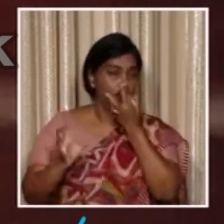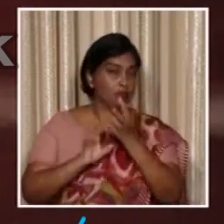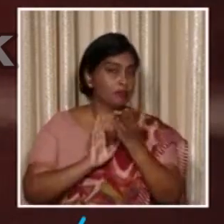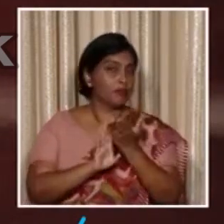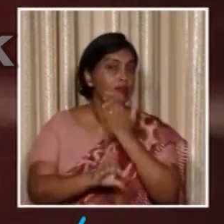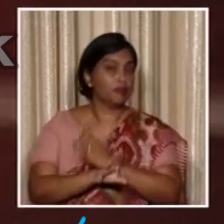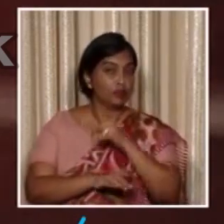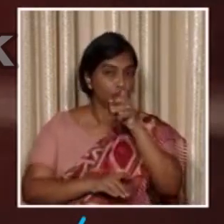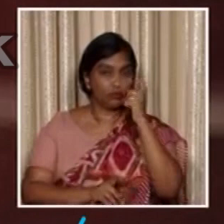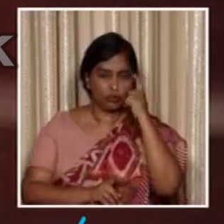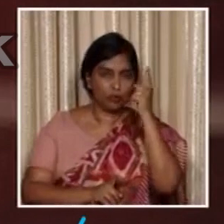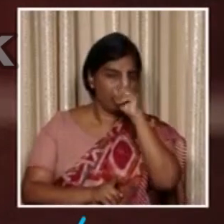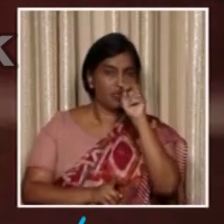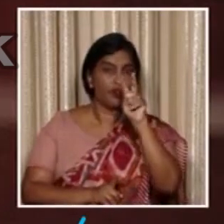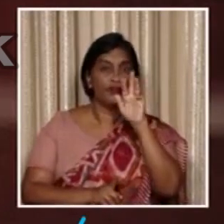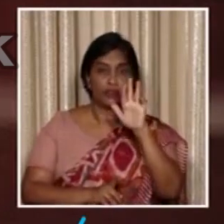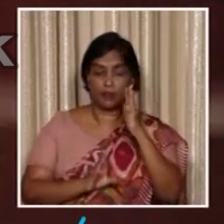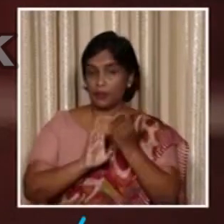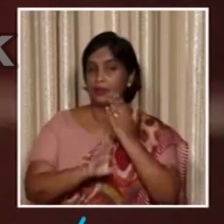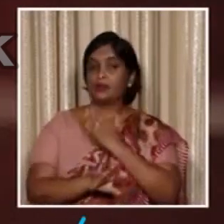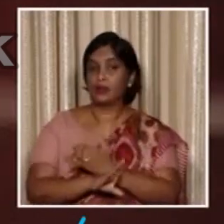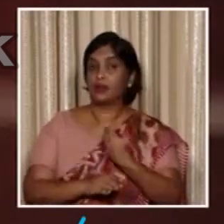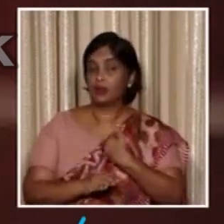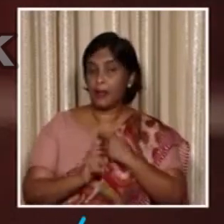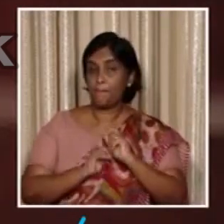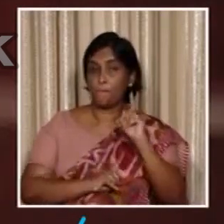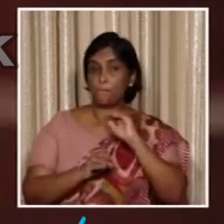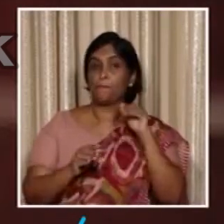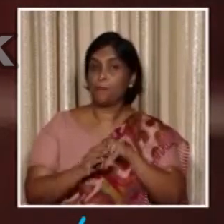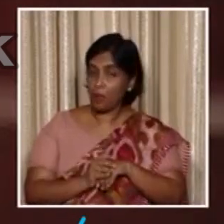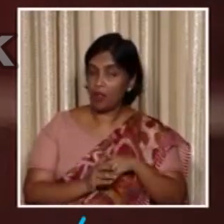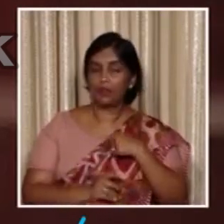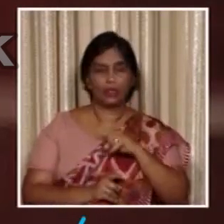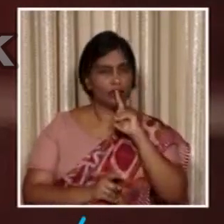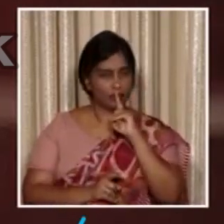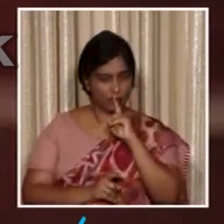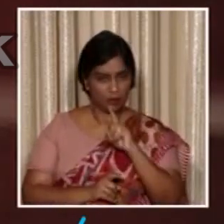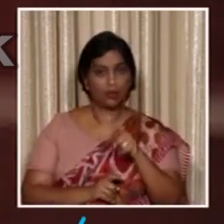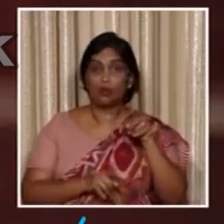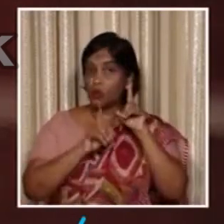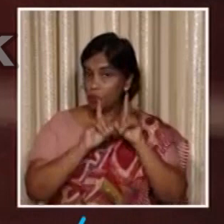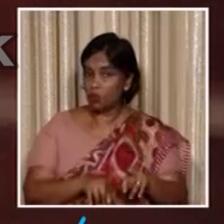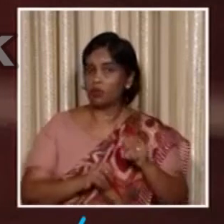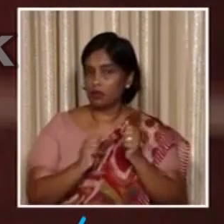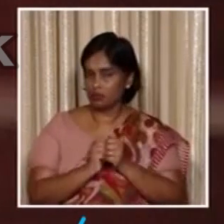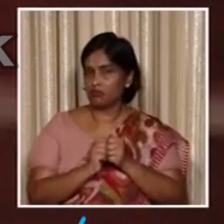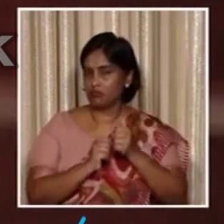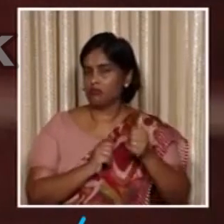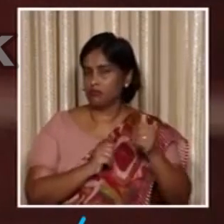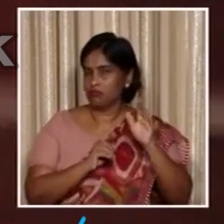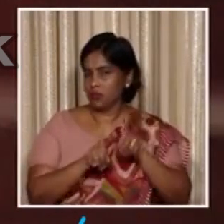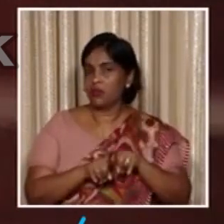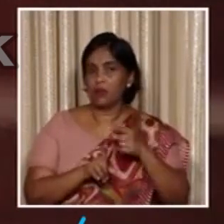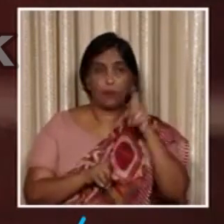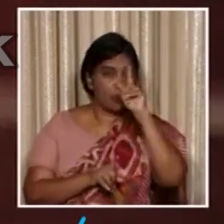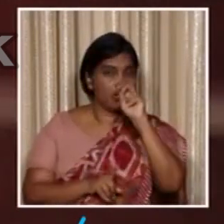කලින් ඔබතුමා දන්නවා මාස 29කට කලින් මම මේ පාර්ලිමේන්තුවේ ඉඳගෙන කිව්වා මෙන්න මේ වගේ කටයුත්තක් කරනවා.